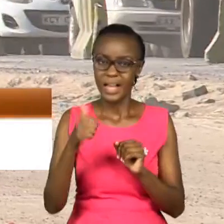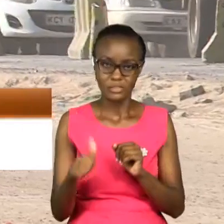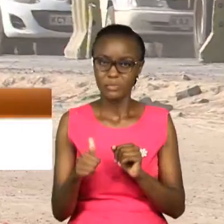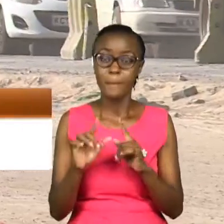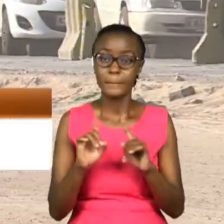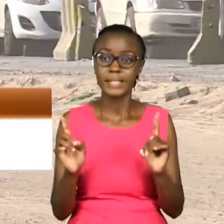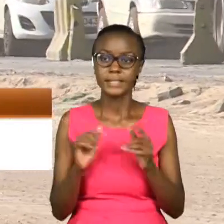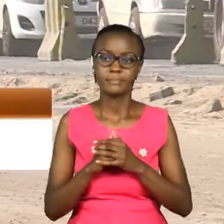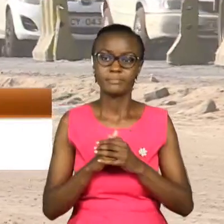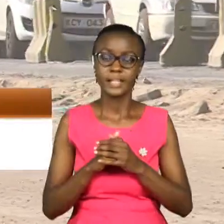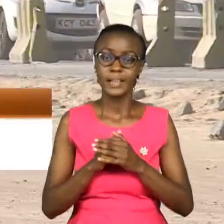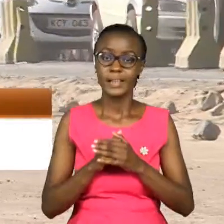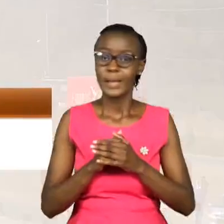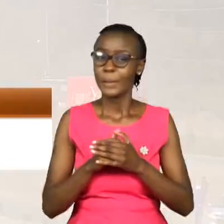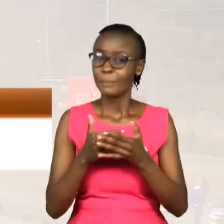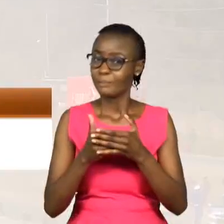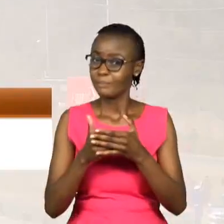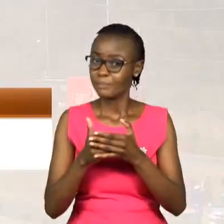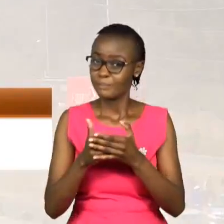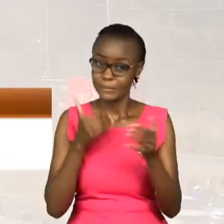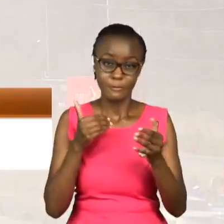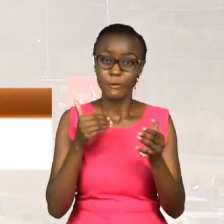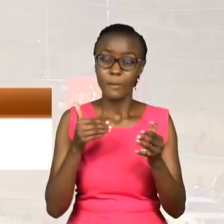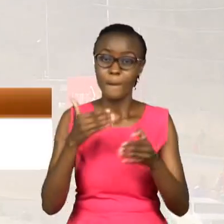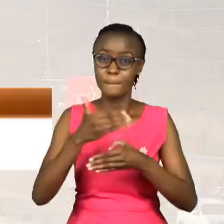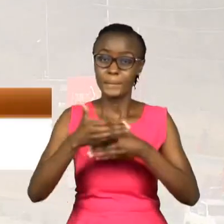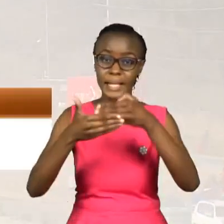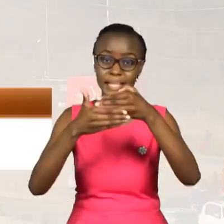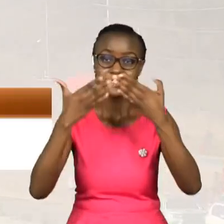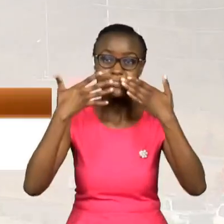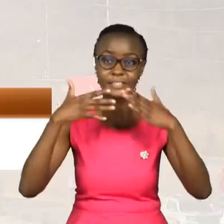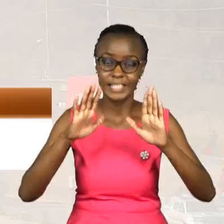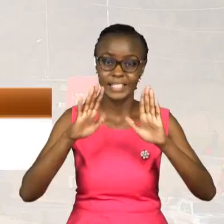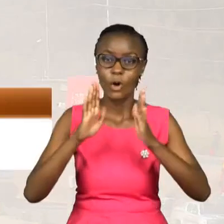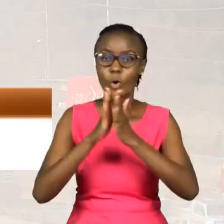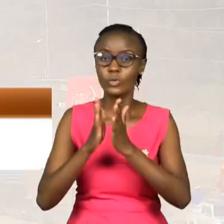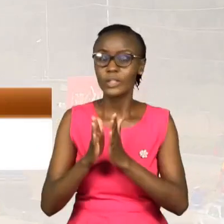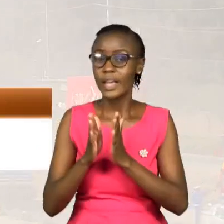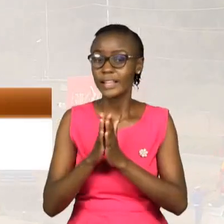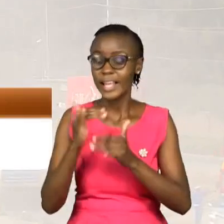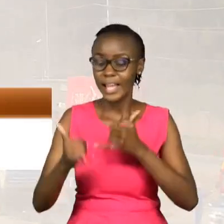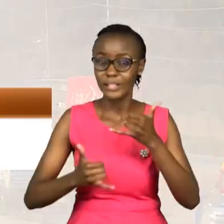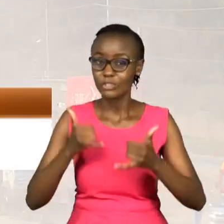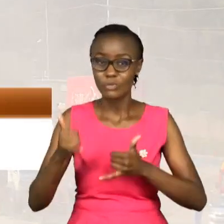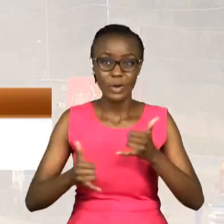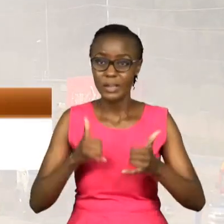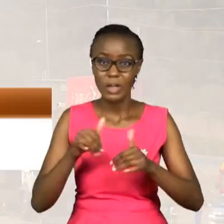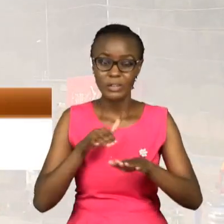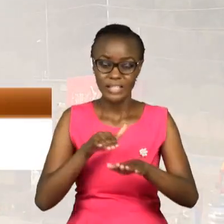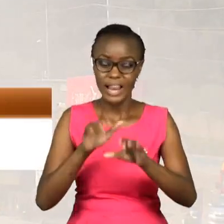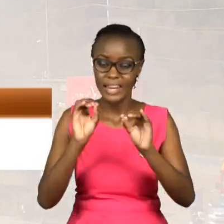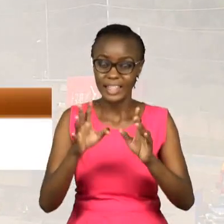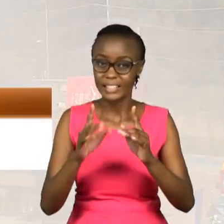Lakini kabla ya Wakenya kuweza kuona mwanga na kufurahia matunda ya ujenzi wa barabara hii, bila shaka